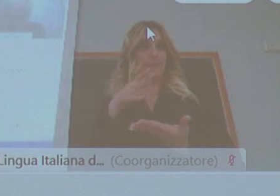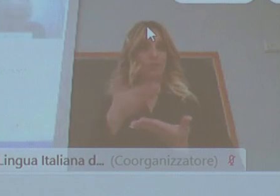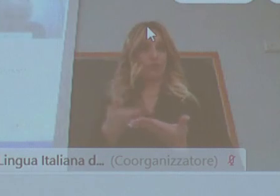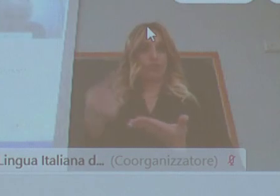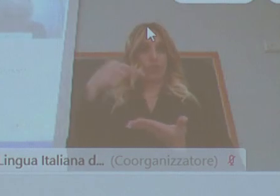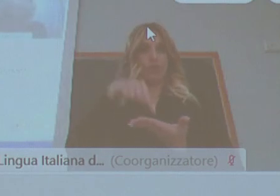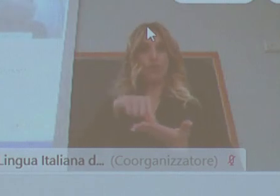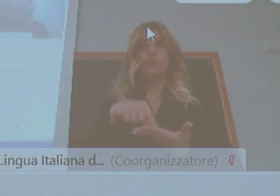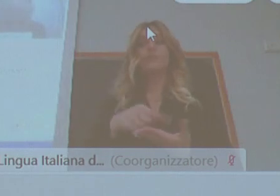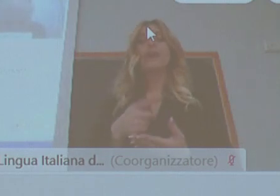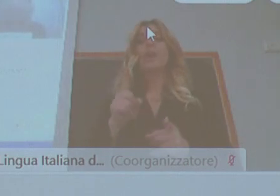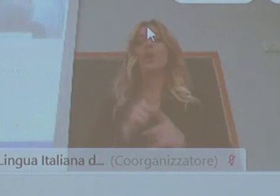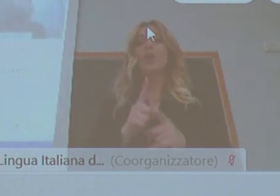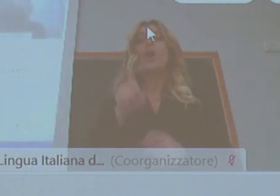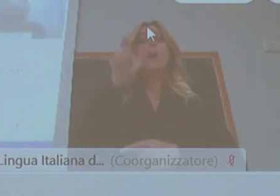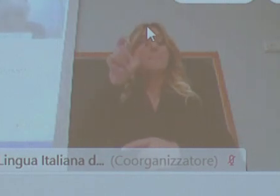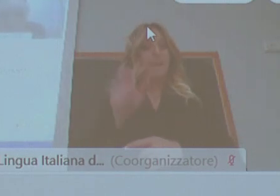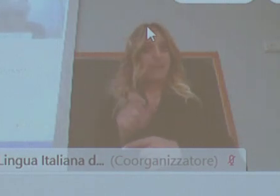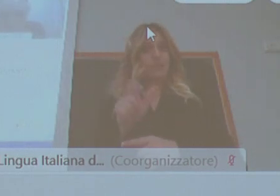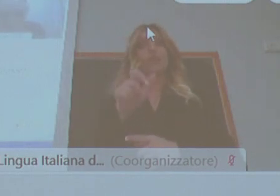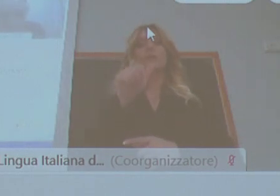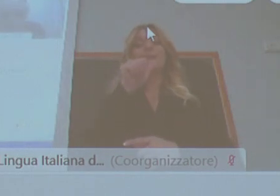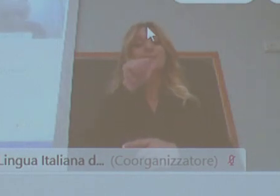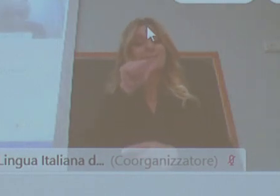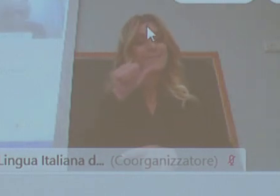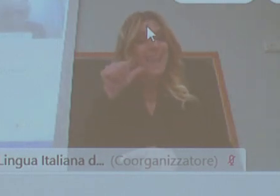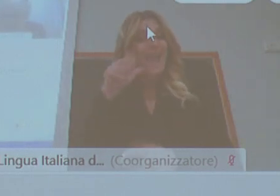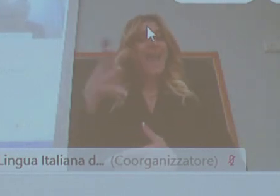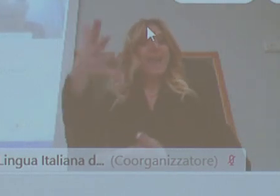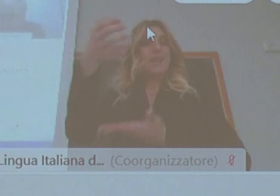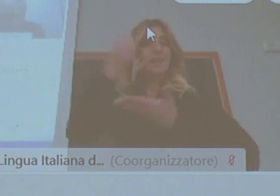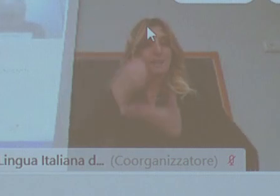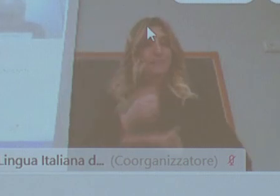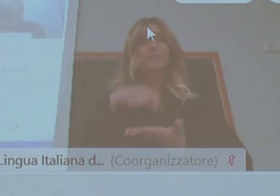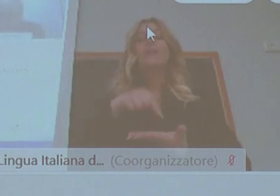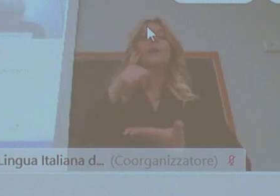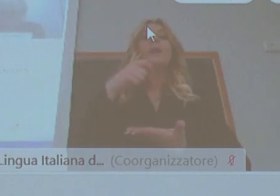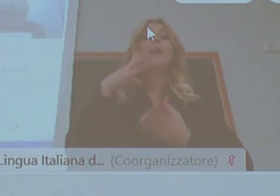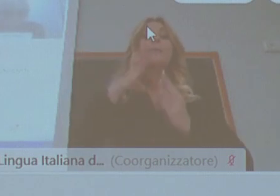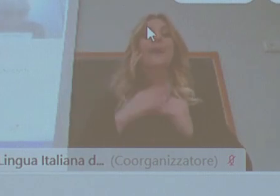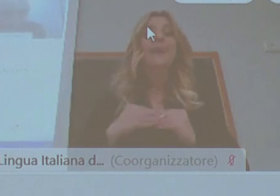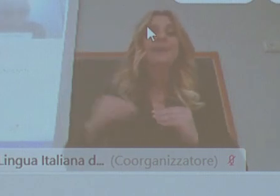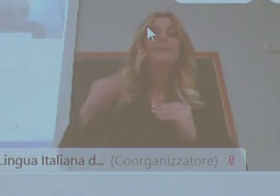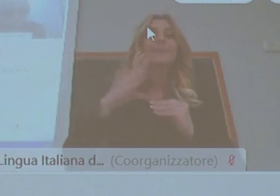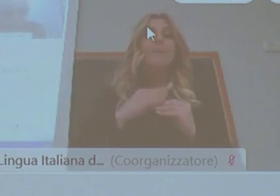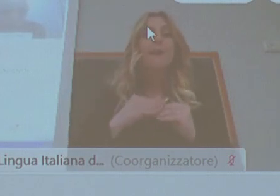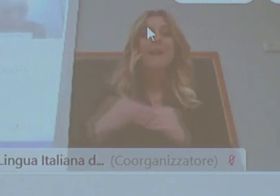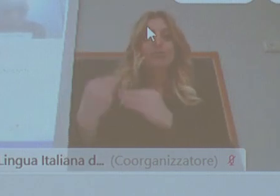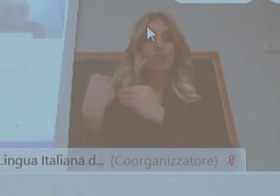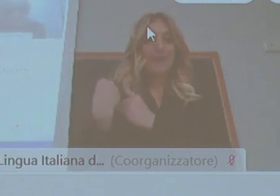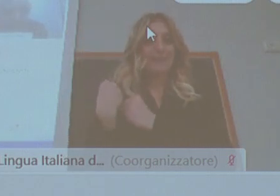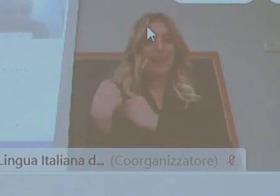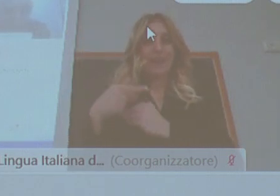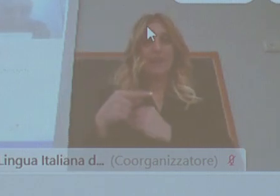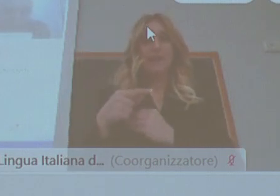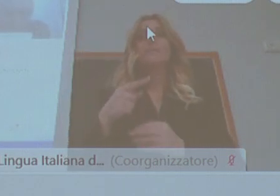centro, iniettare questo per riparare i danni di questo capitalismo selvaggio, è chiaro che